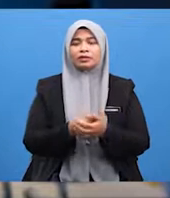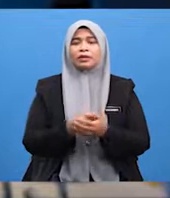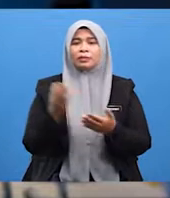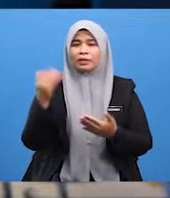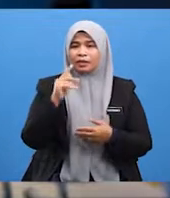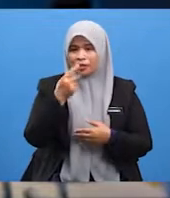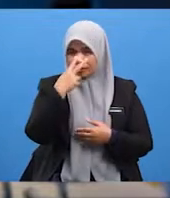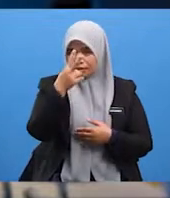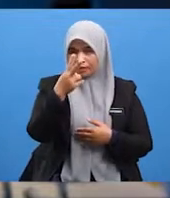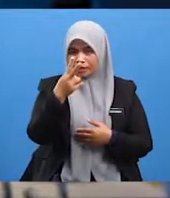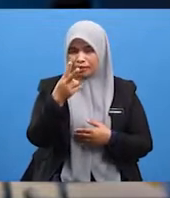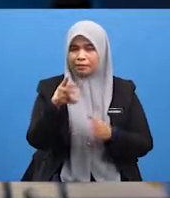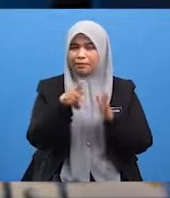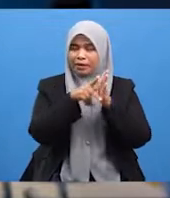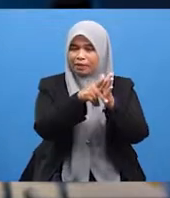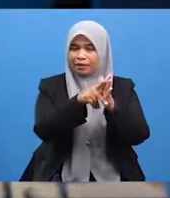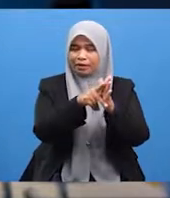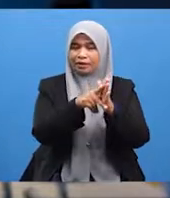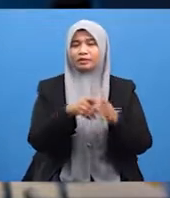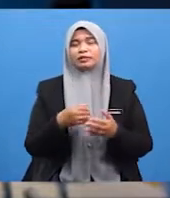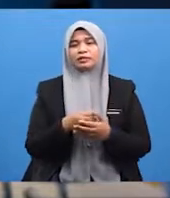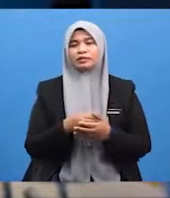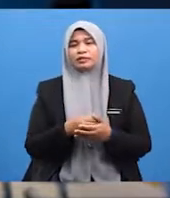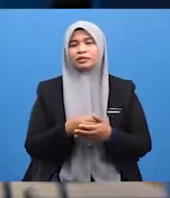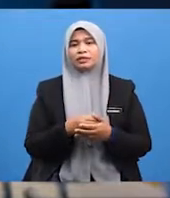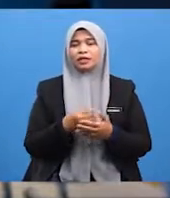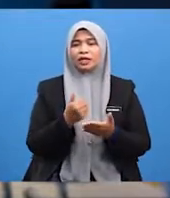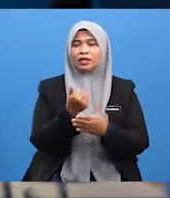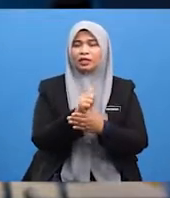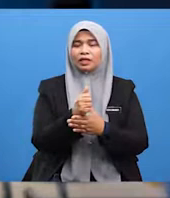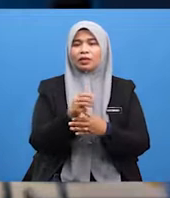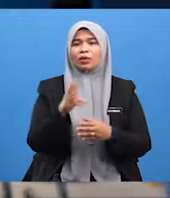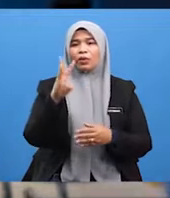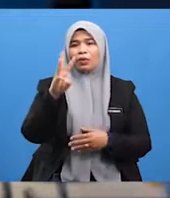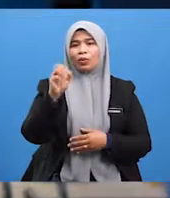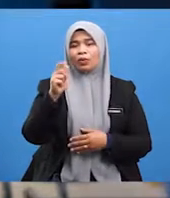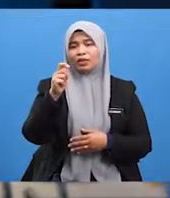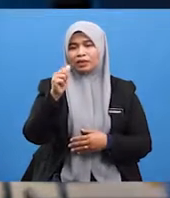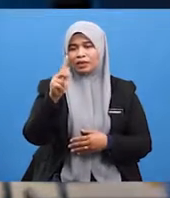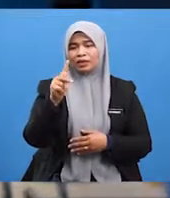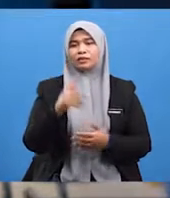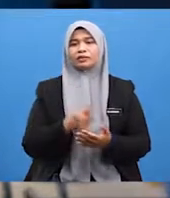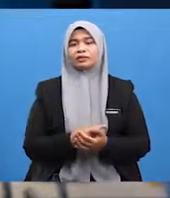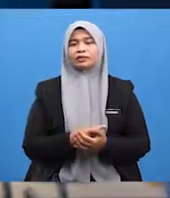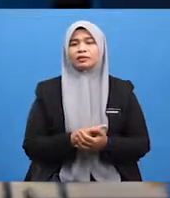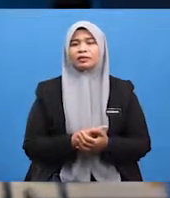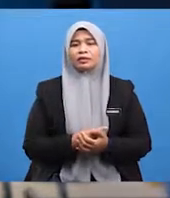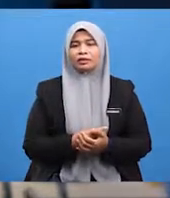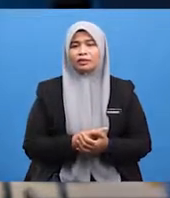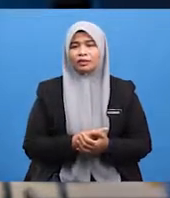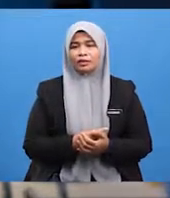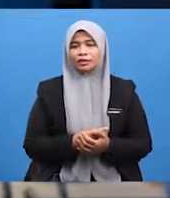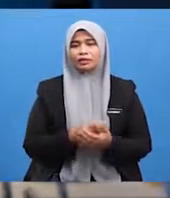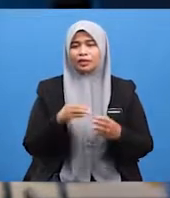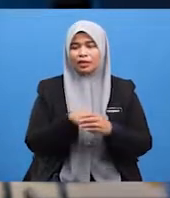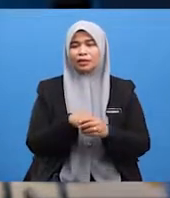Mari kita lihat paparan jati diri amanah antara watak Demang Lebar Daun dan Seri Teribuana di